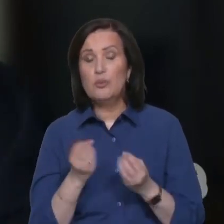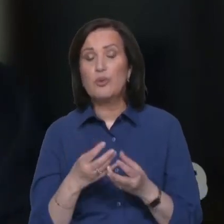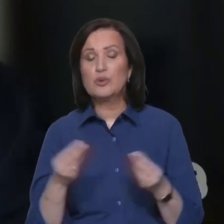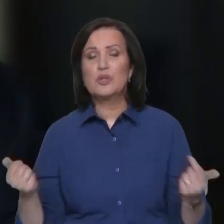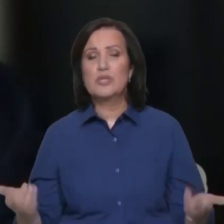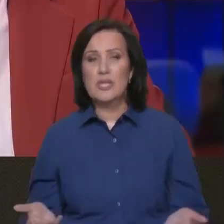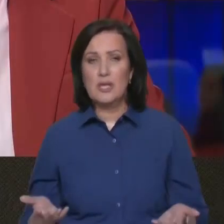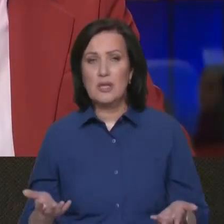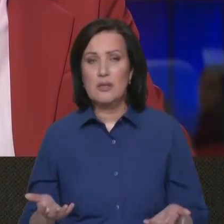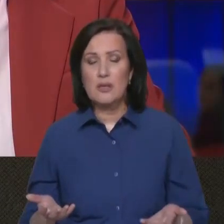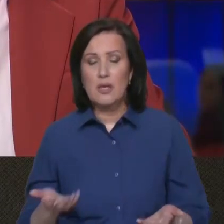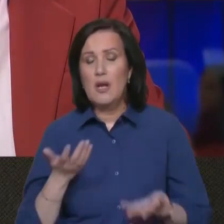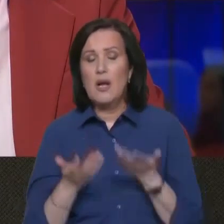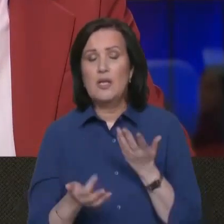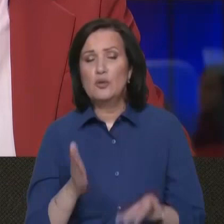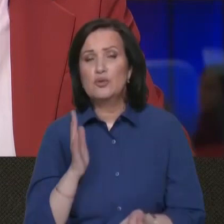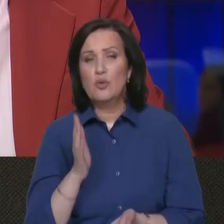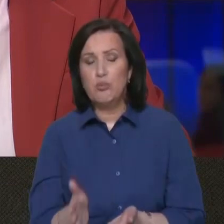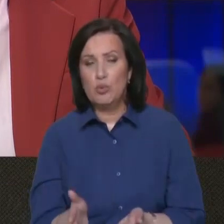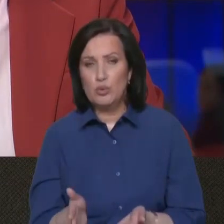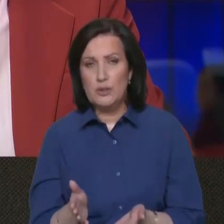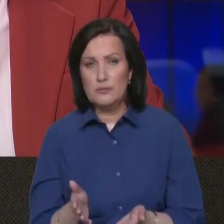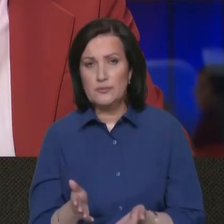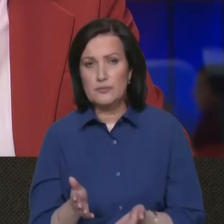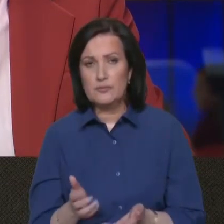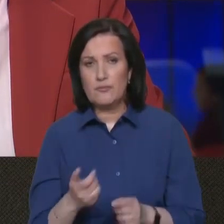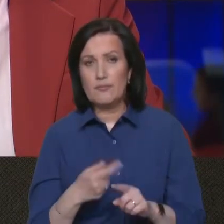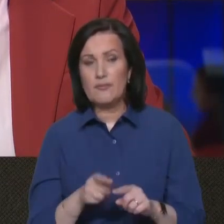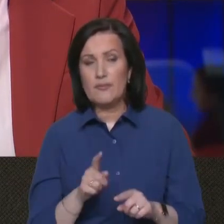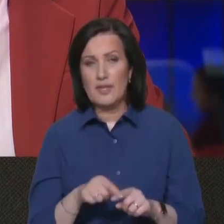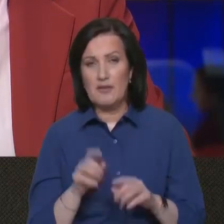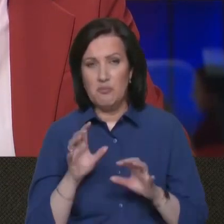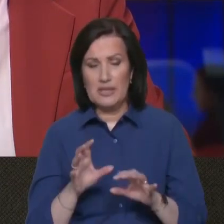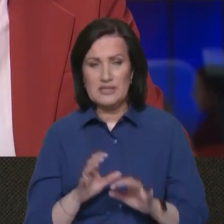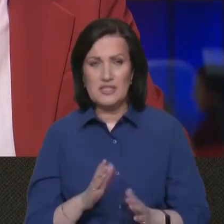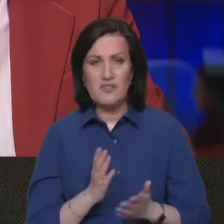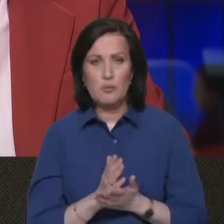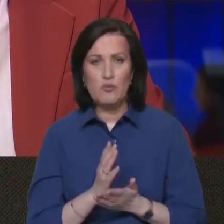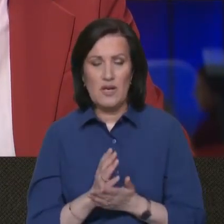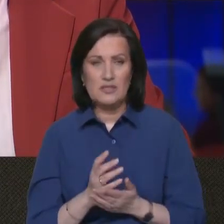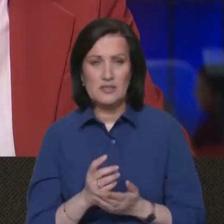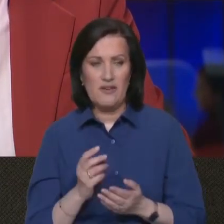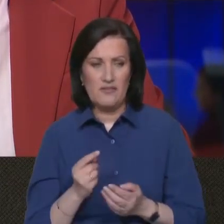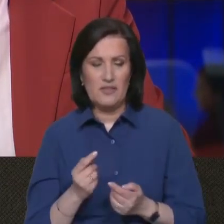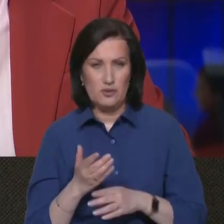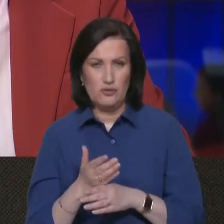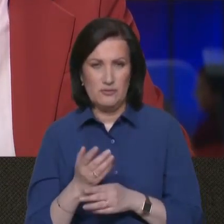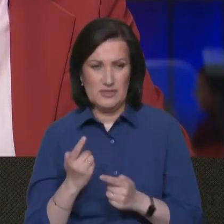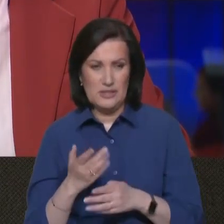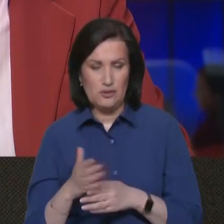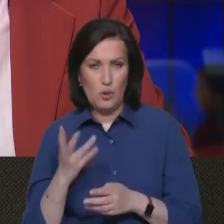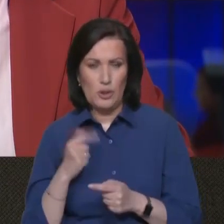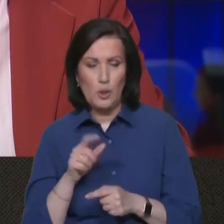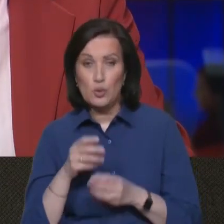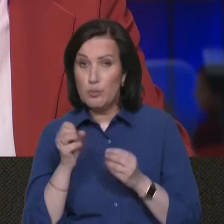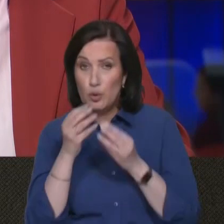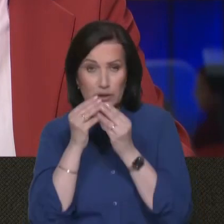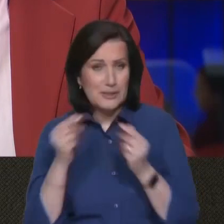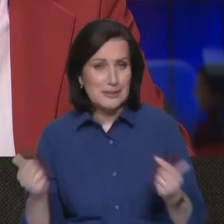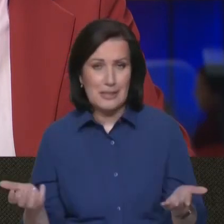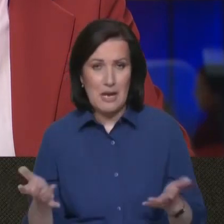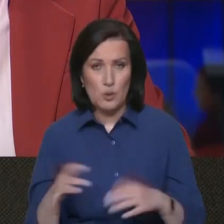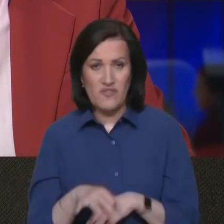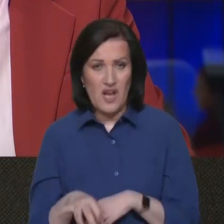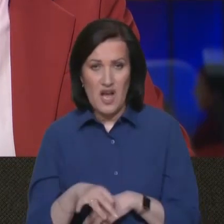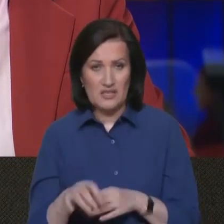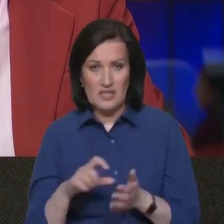зникли, да, що, а якщо буде, як це в принципі відбувається в значній нічній частині, коли люди просто зникають в цих